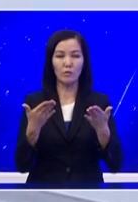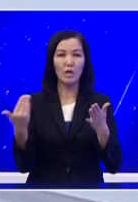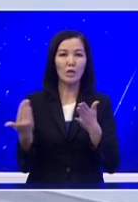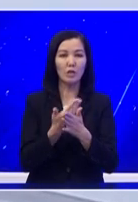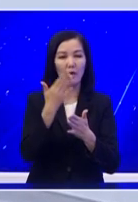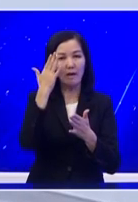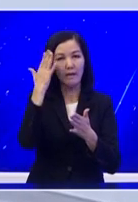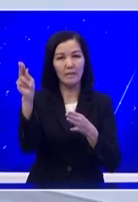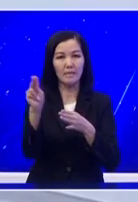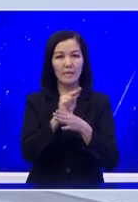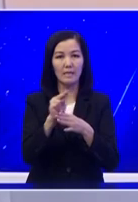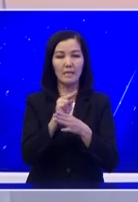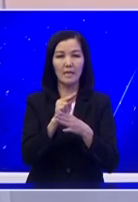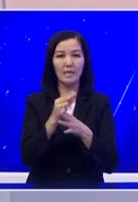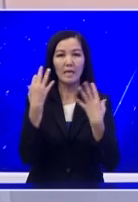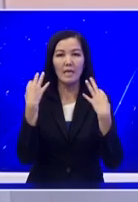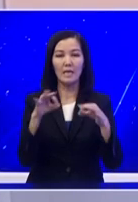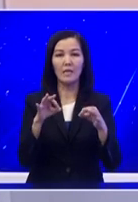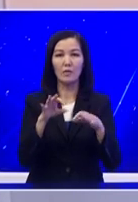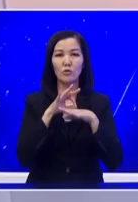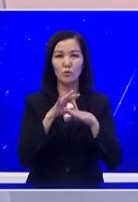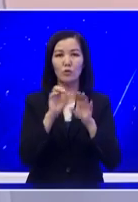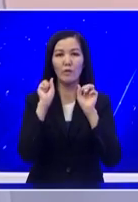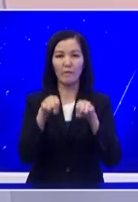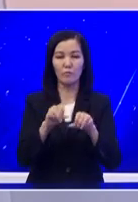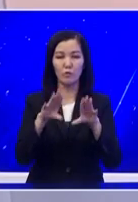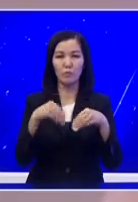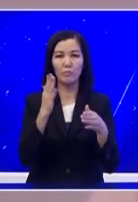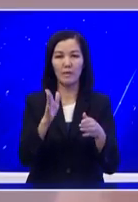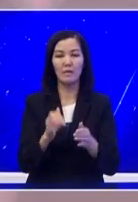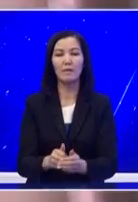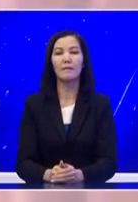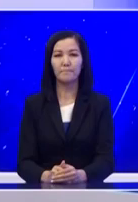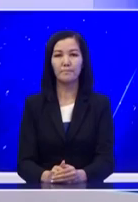әдіс статистиканы ашық жүргізуге мүмкіндік береді, дейді Алексей Цой.